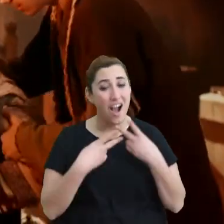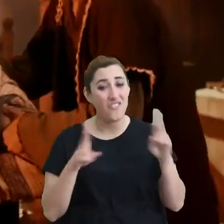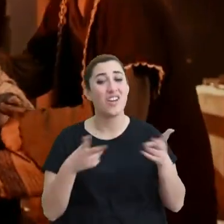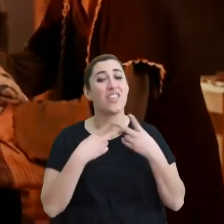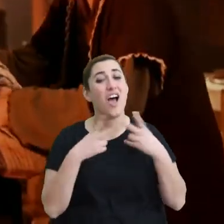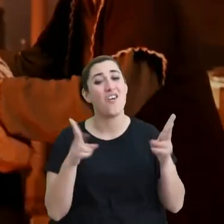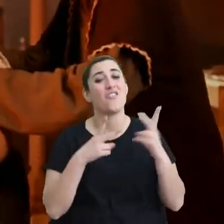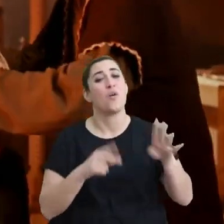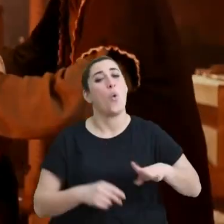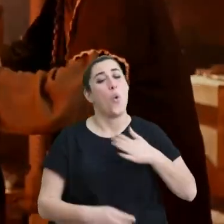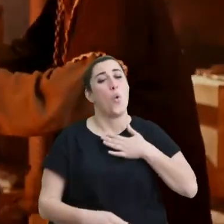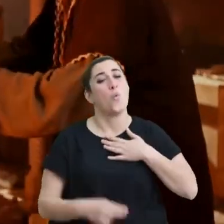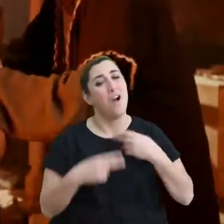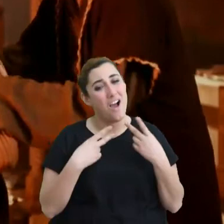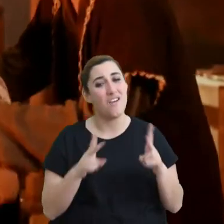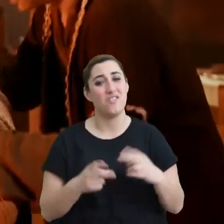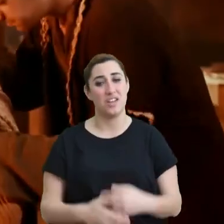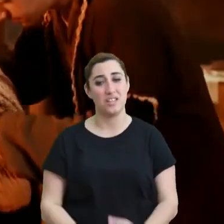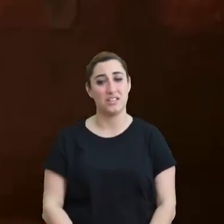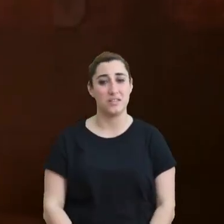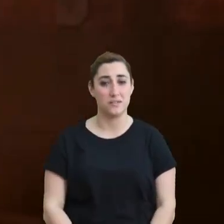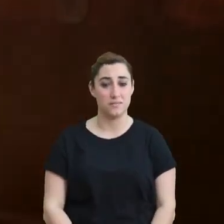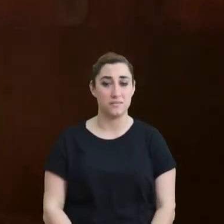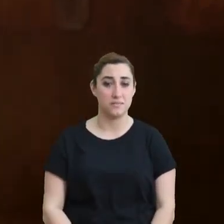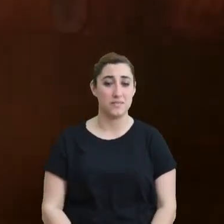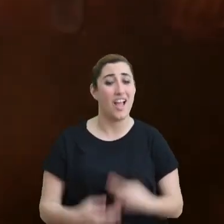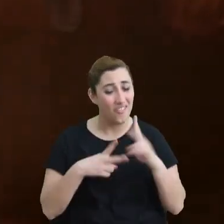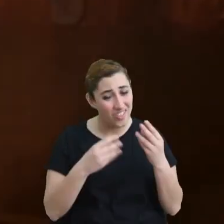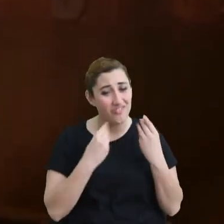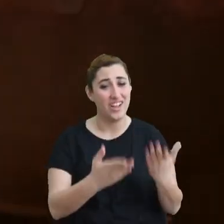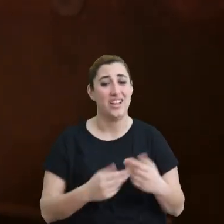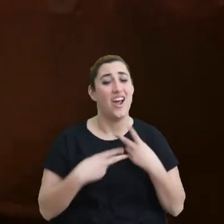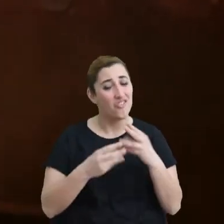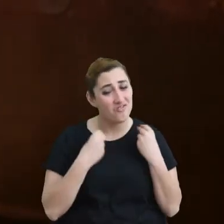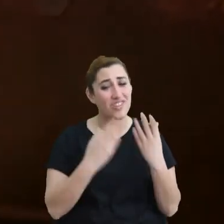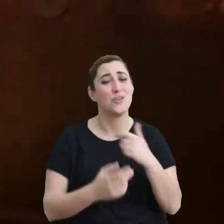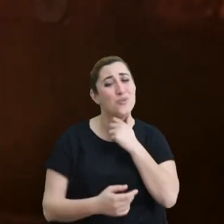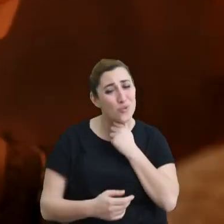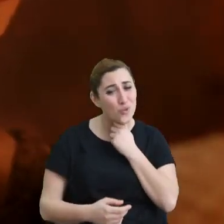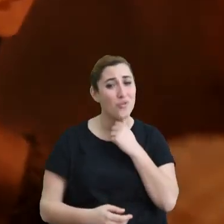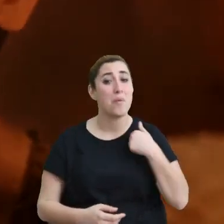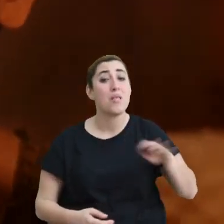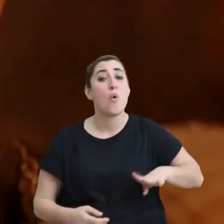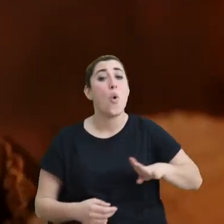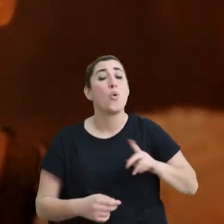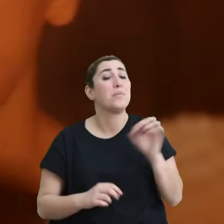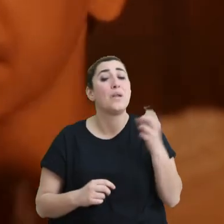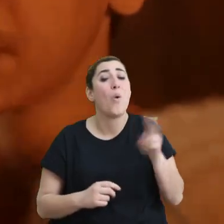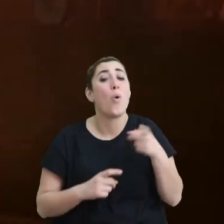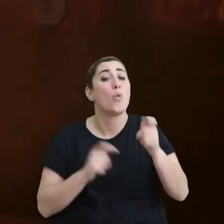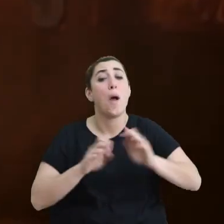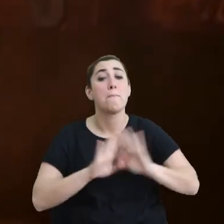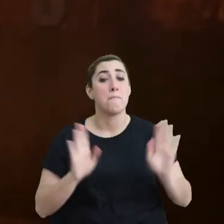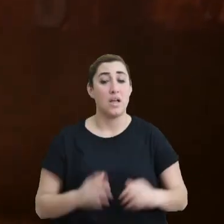Affedin. Affedin oğlumu, affedin. Affedin. Affedin oğlum. Benim oğlum cana